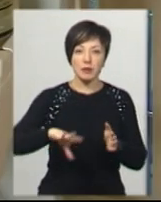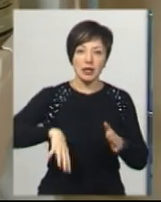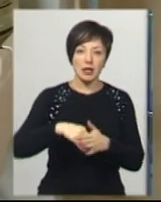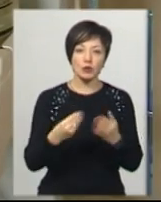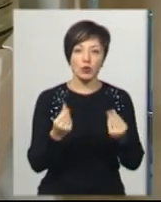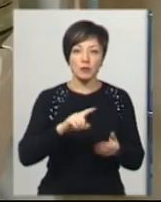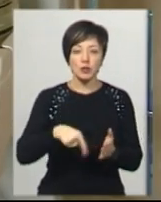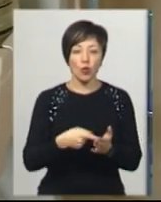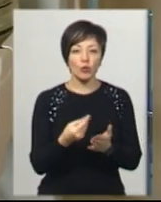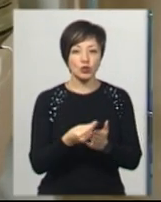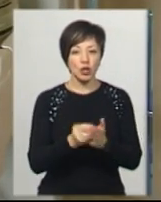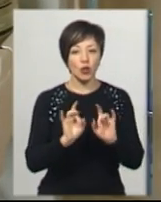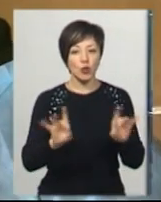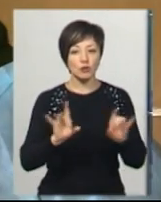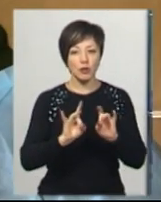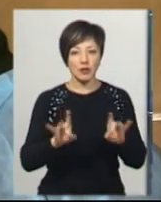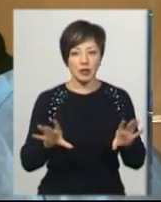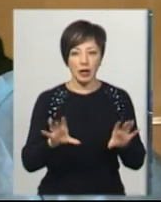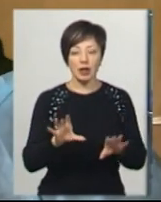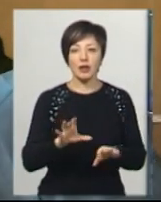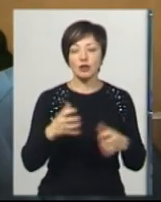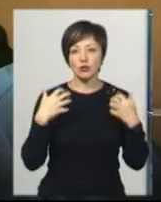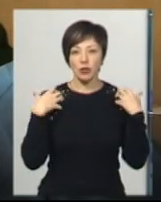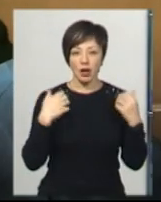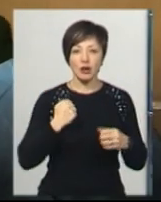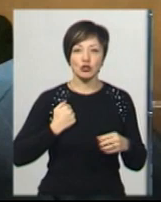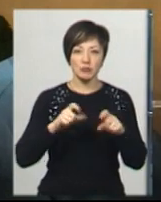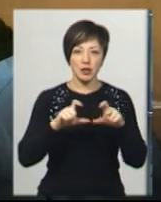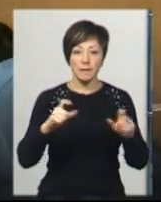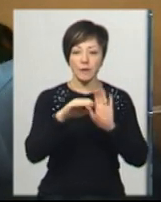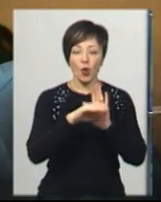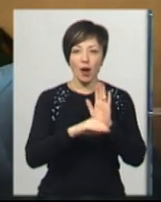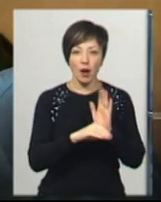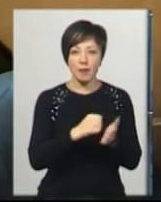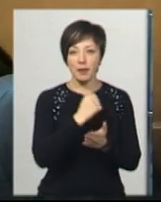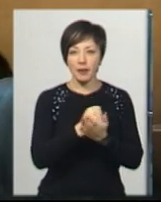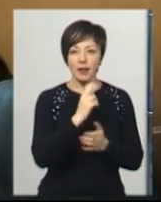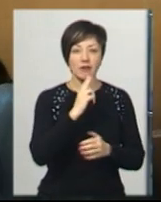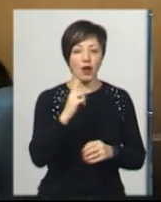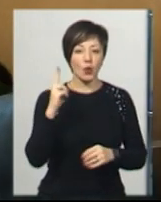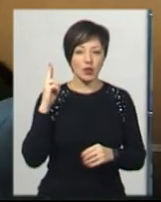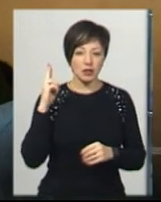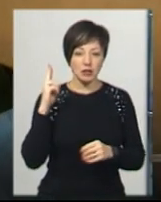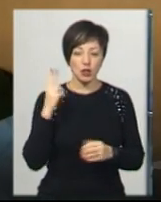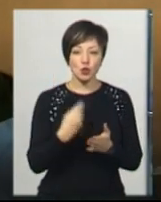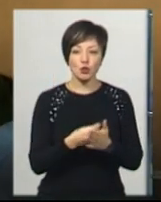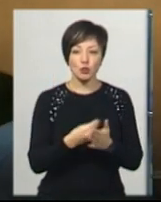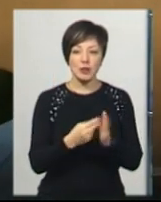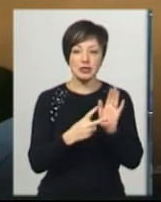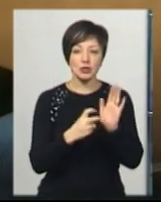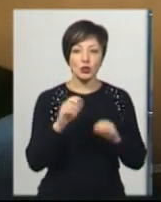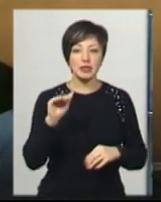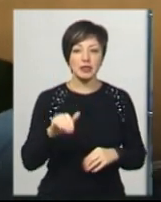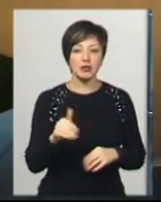з міського бюджету, розповідає Сергій Мельник. Програма була прийнята 2 роки назад. Її сума – це 700